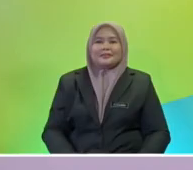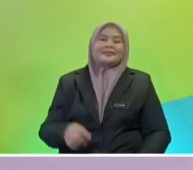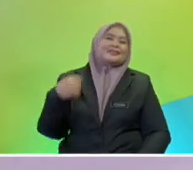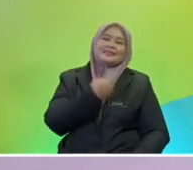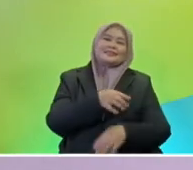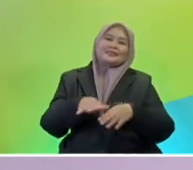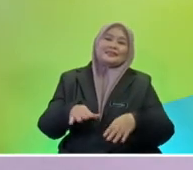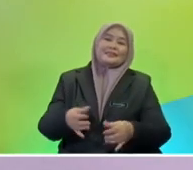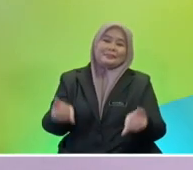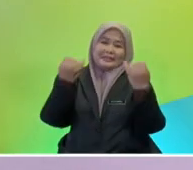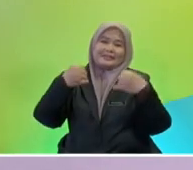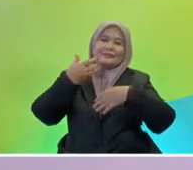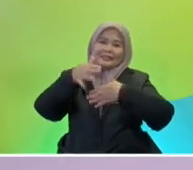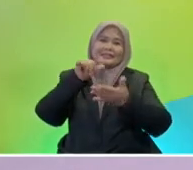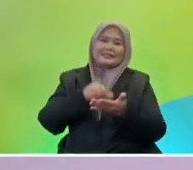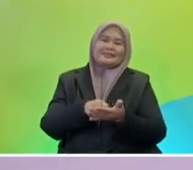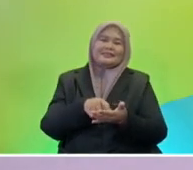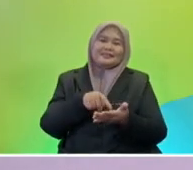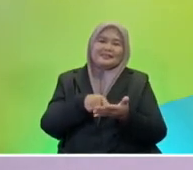selepas ini